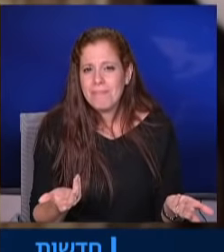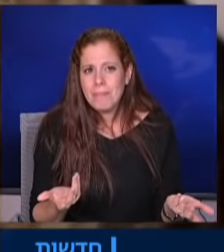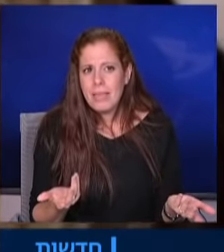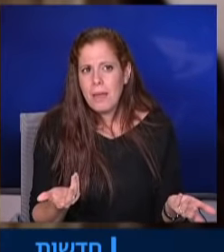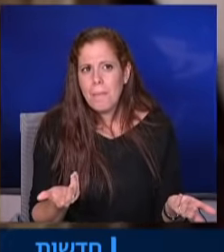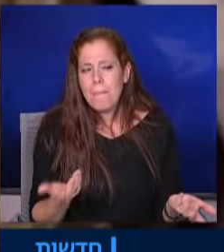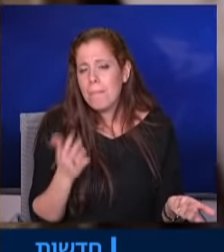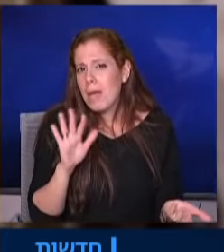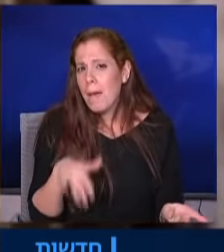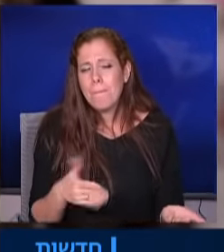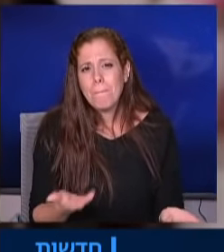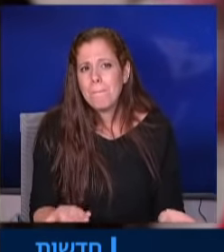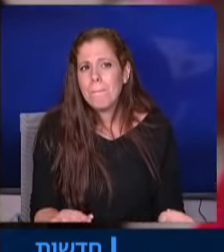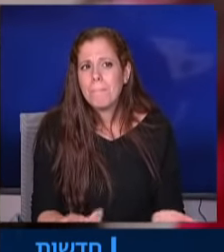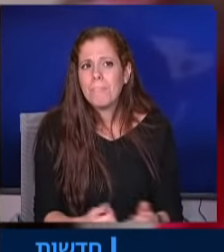גם...